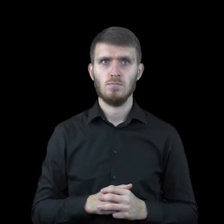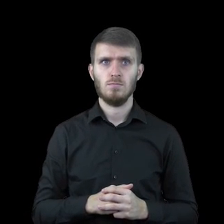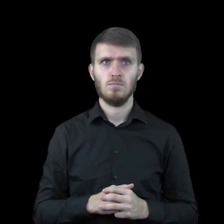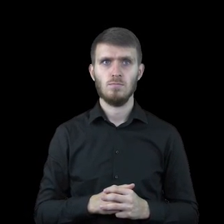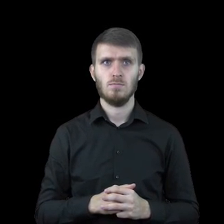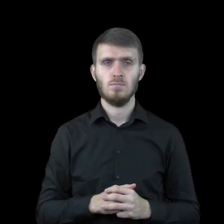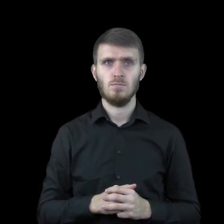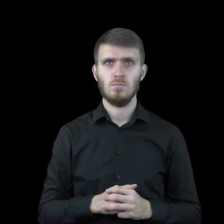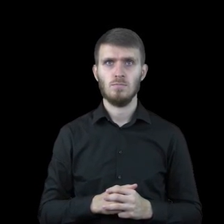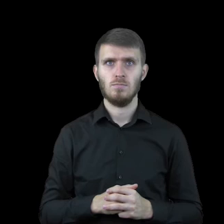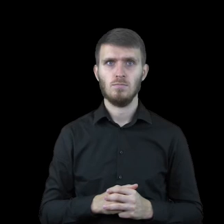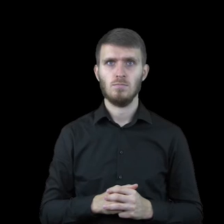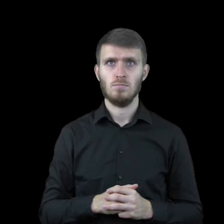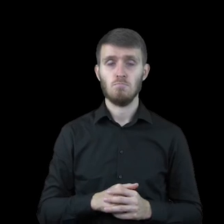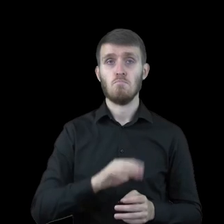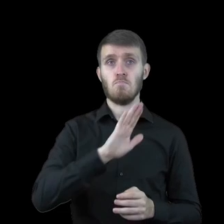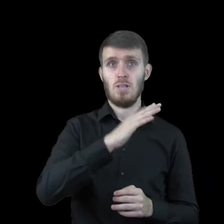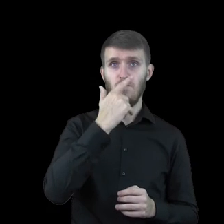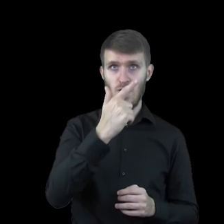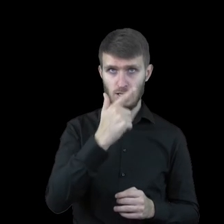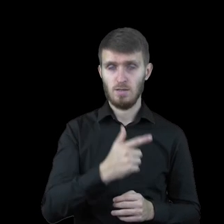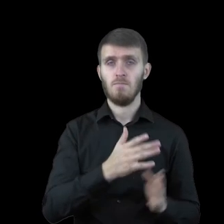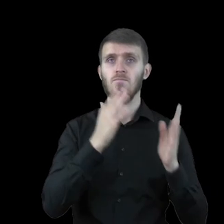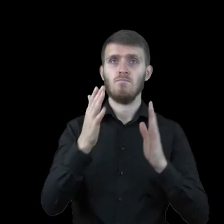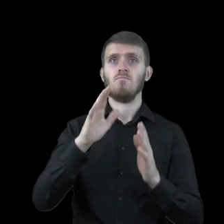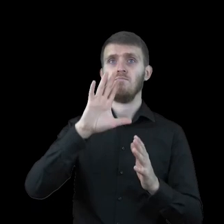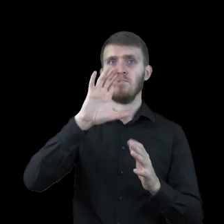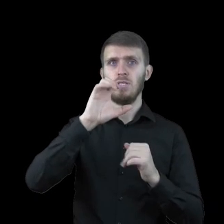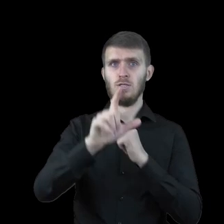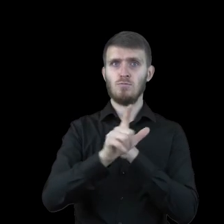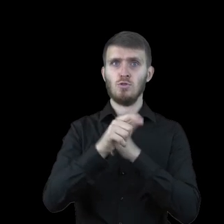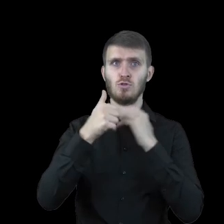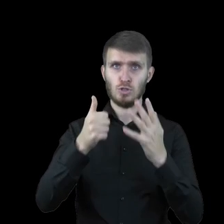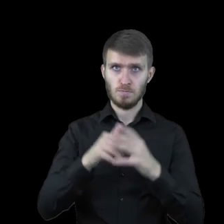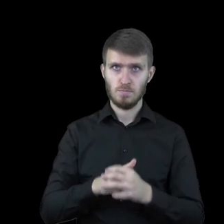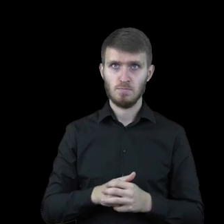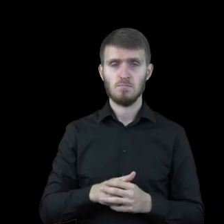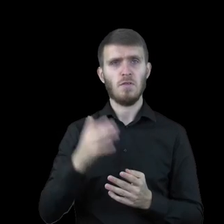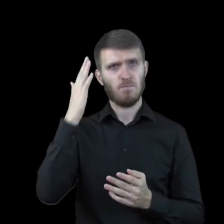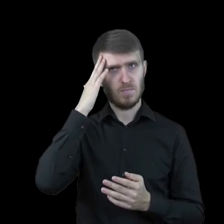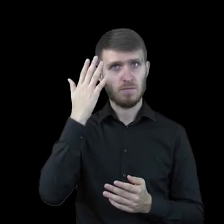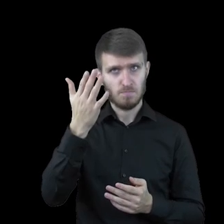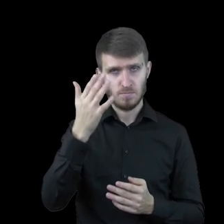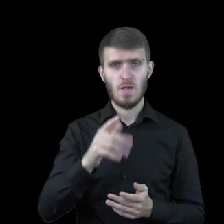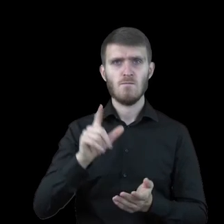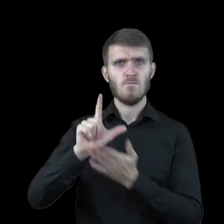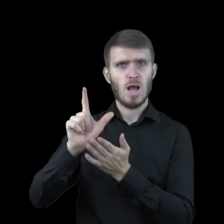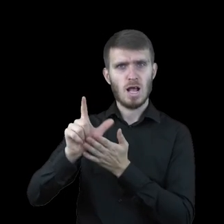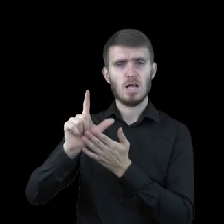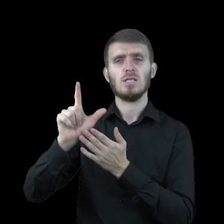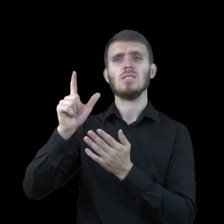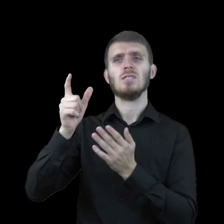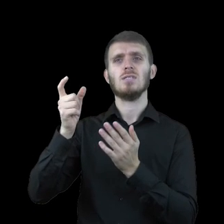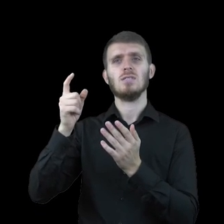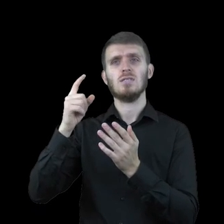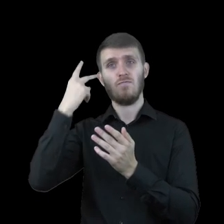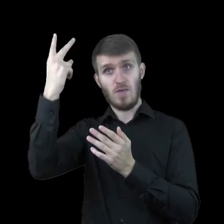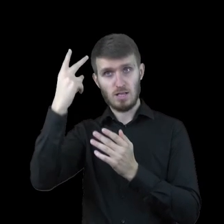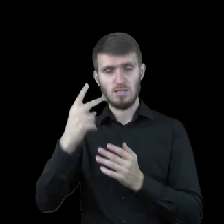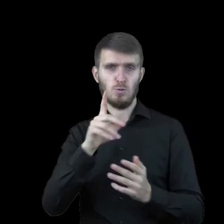I zapiszemy to sobie teraz. Mamy B kwadrat równa się 576.